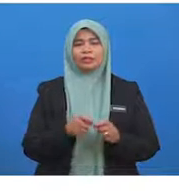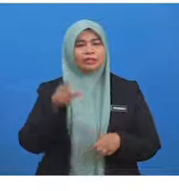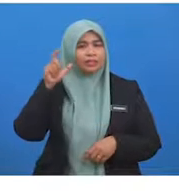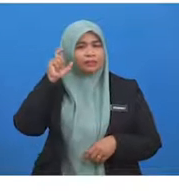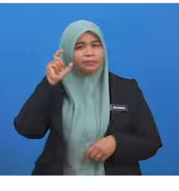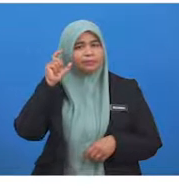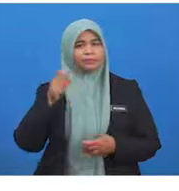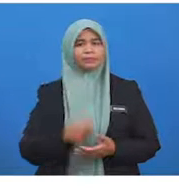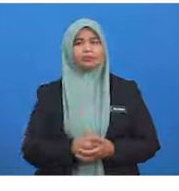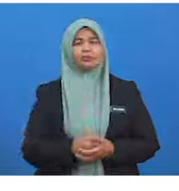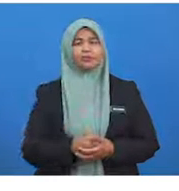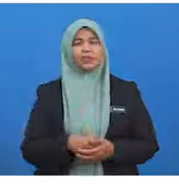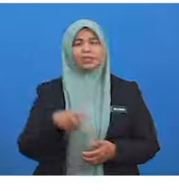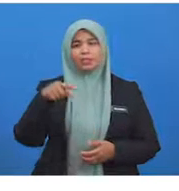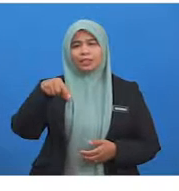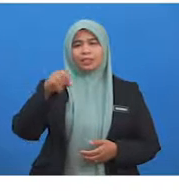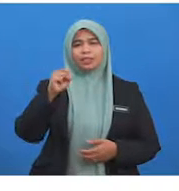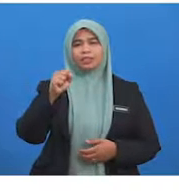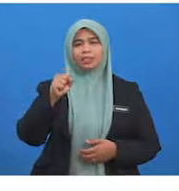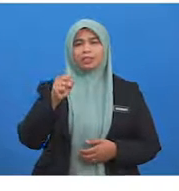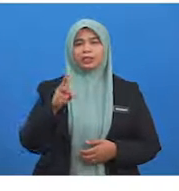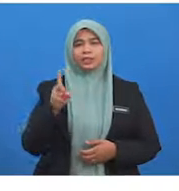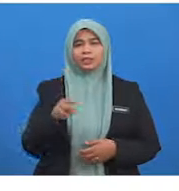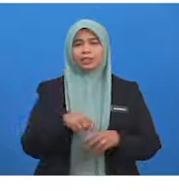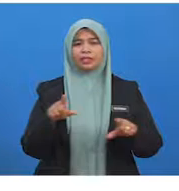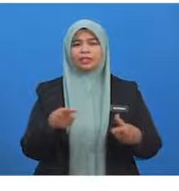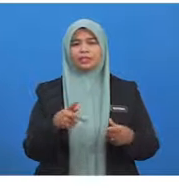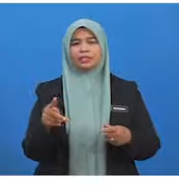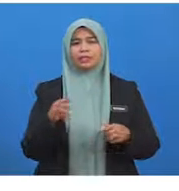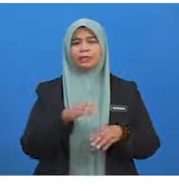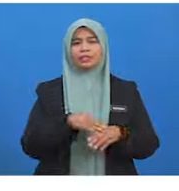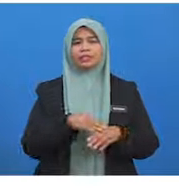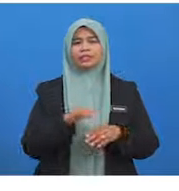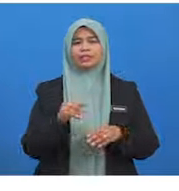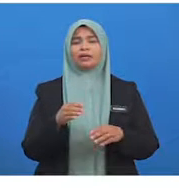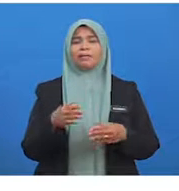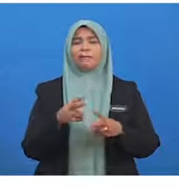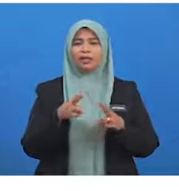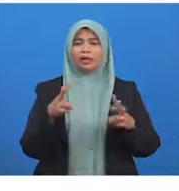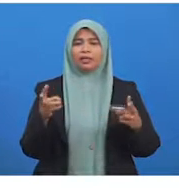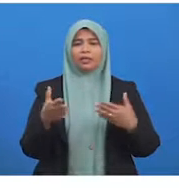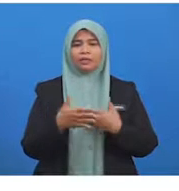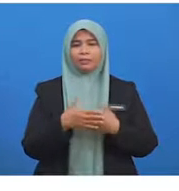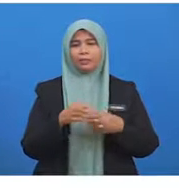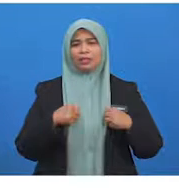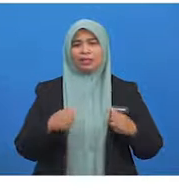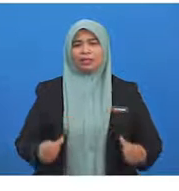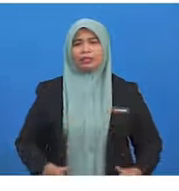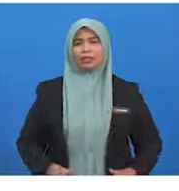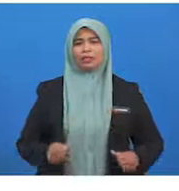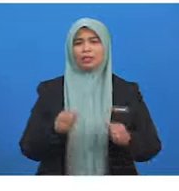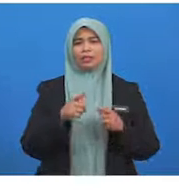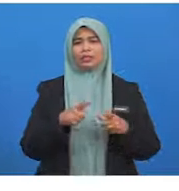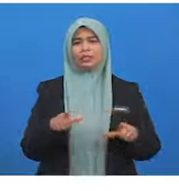telinga. Kisas hendaklah dilaksanakan pada sendi yang paling hampir dengan anggota